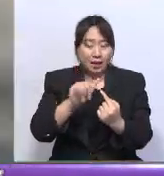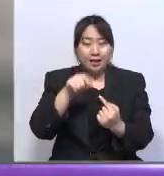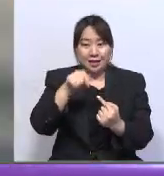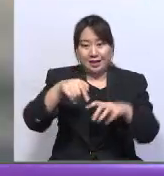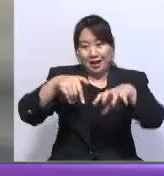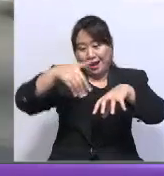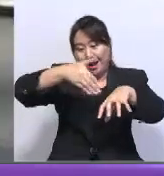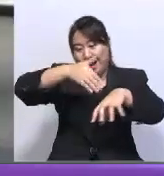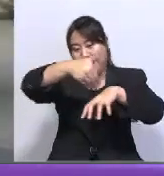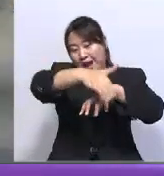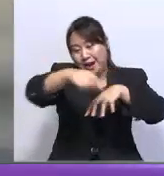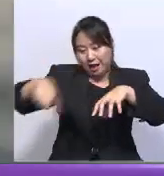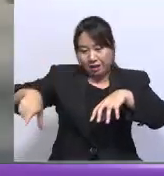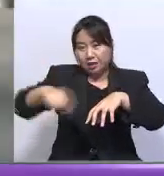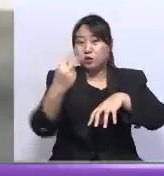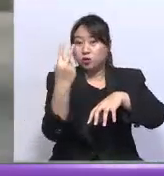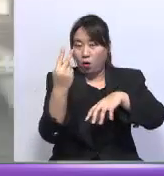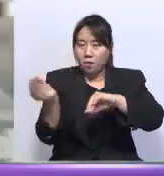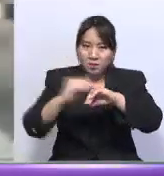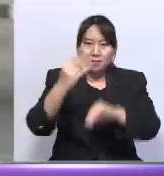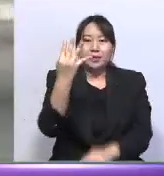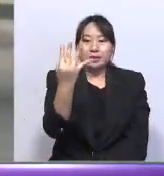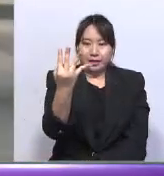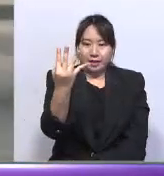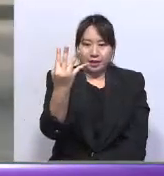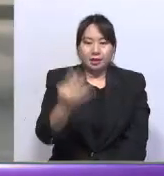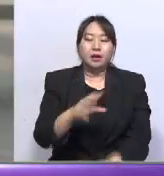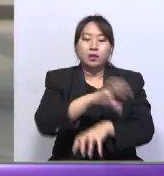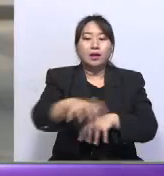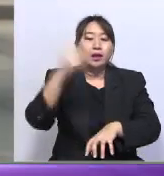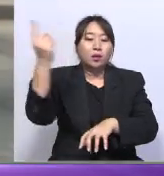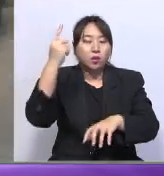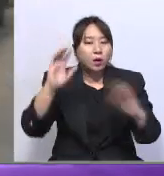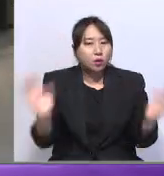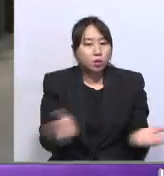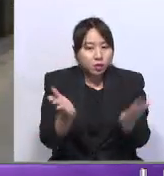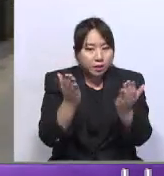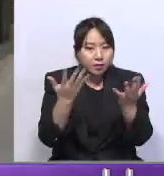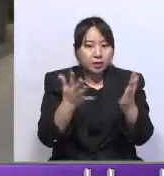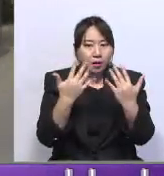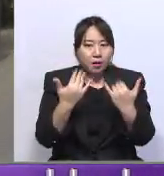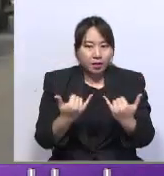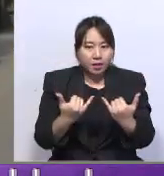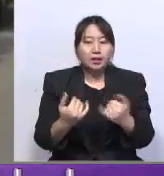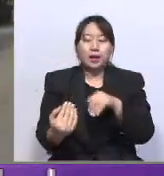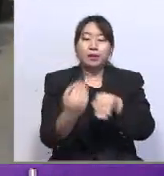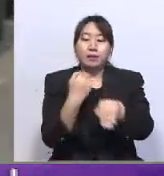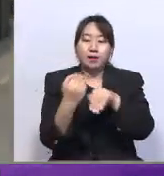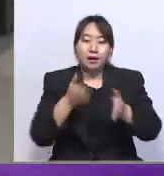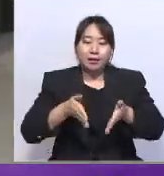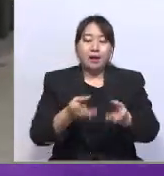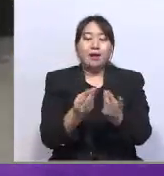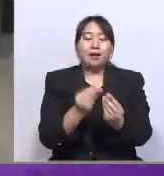2ช่องจราจรเป็น4ช่องจราจรเพื่อส่งเสริมแหล่งท่องเที่ยวนอกจากนี้จะยกระดับการเดินทางบนทางหลวงหมายเล